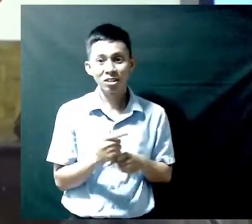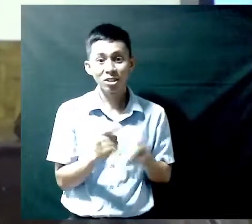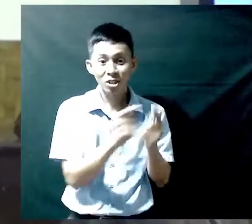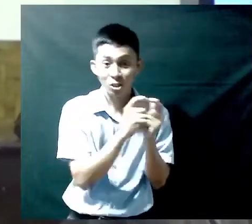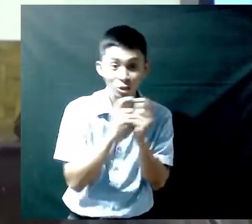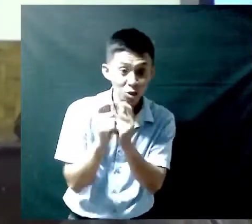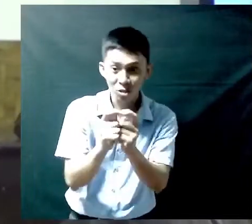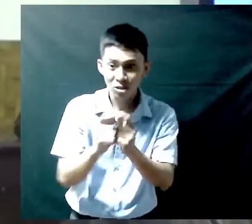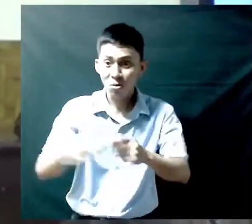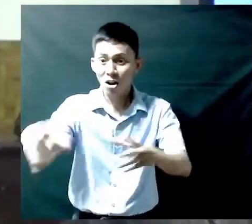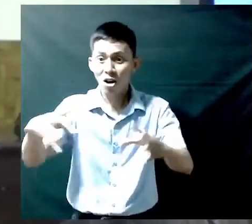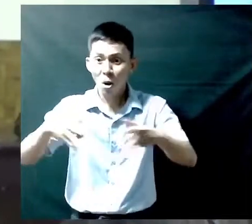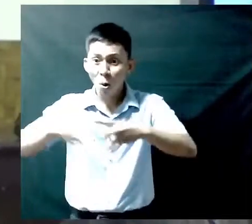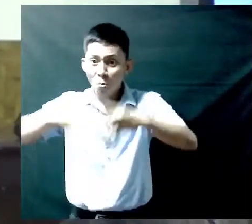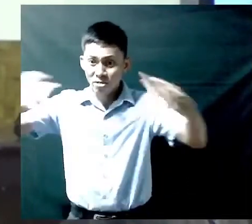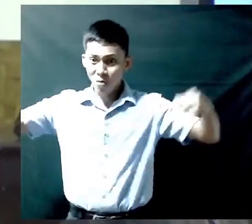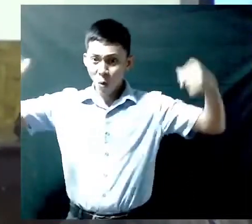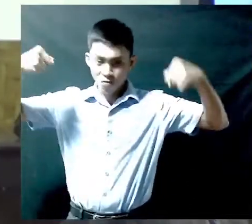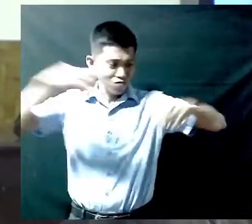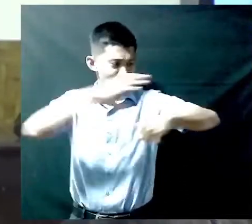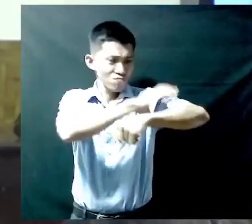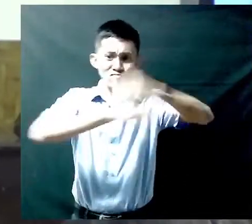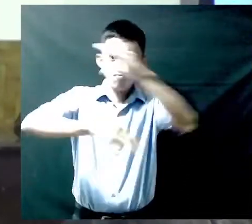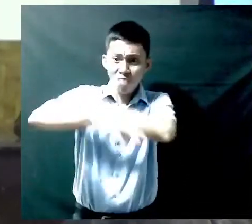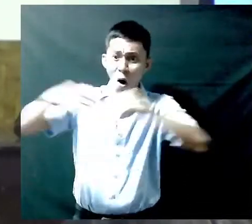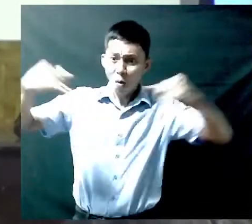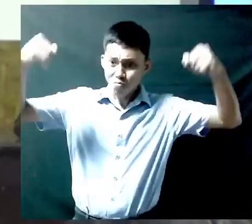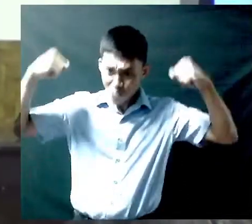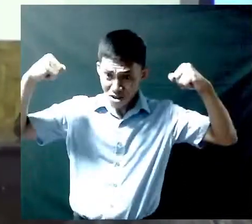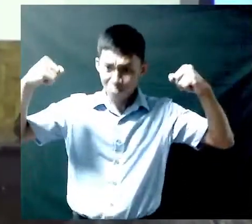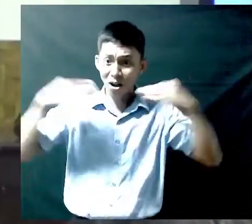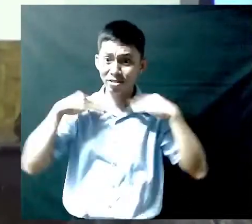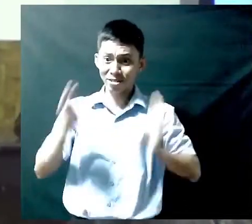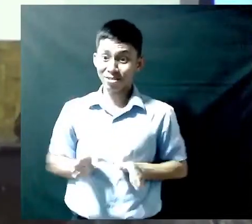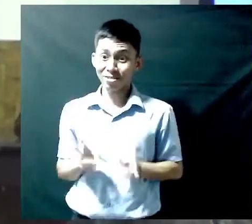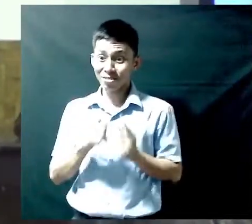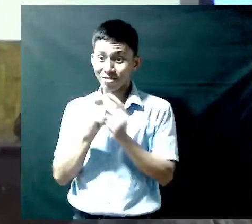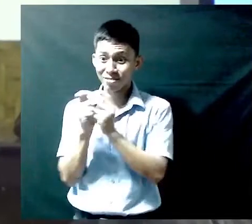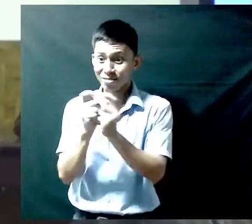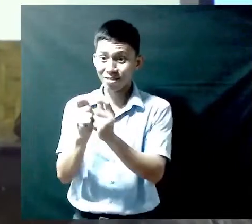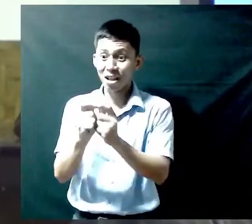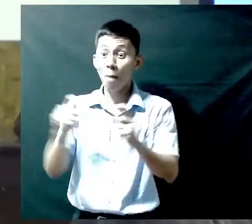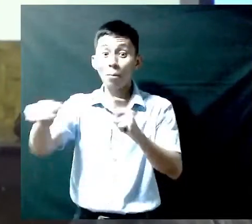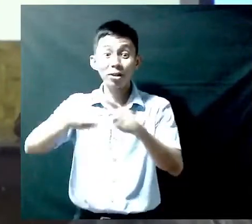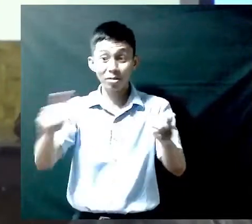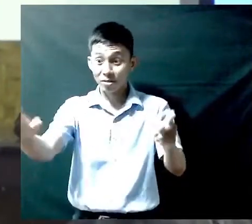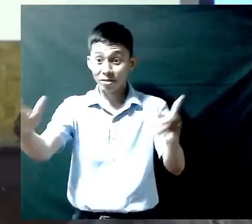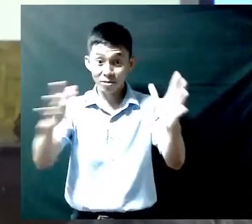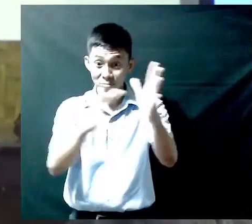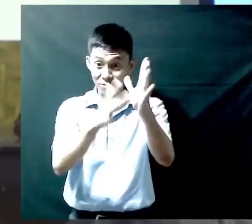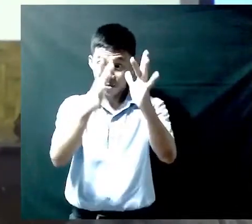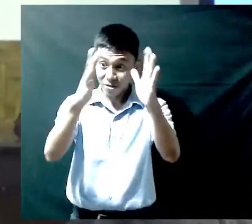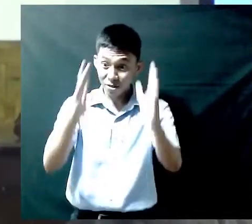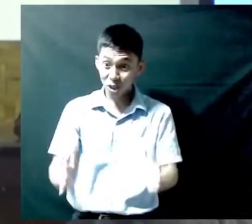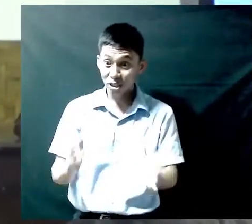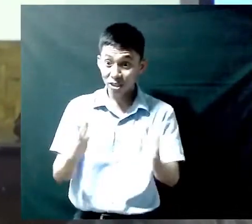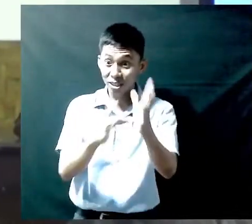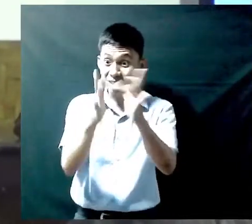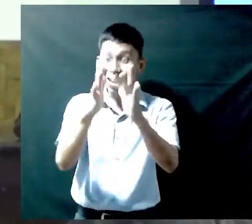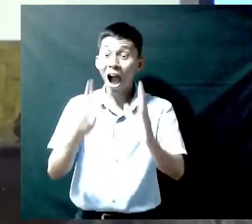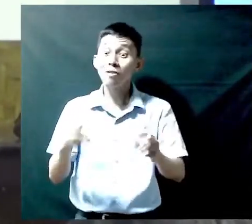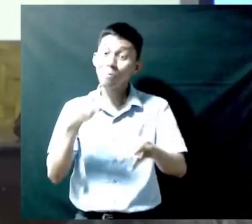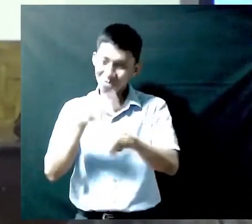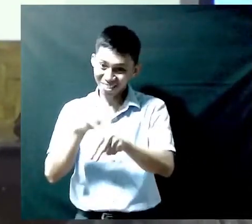po'y mga malalaking katawan na mga, it's a group of bodybuilders. Nag-Christians po sila. So, they are using yung